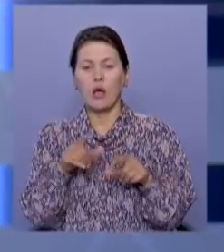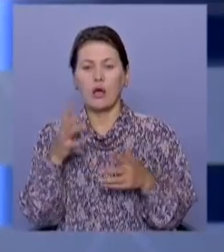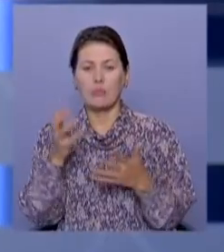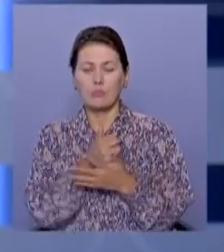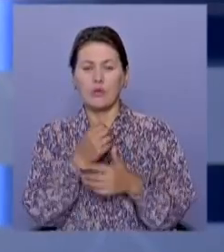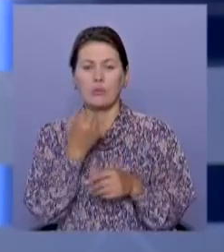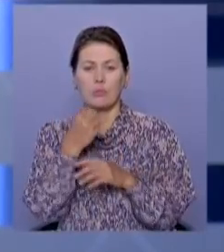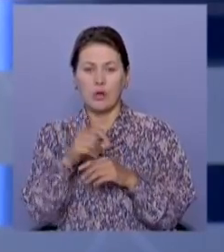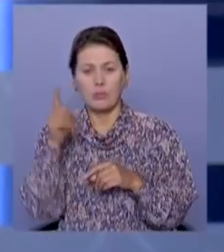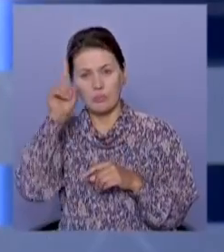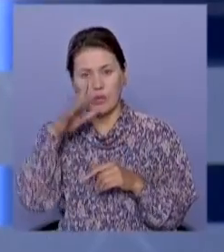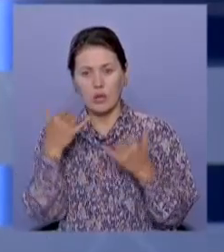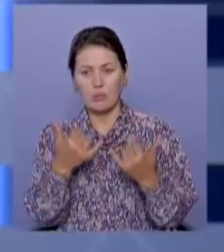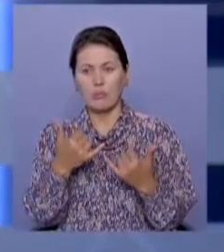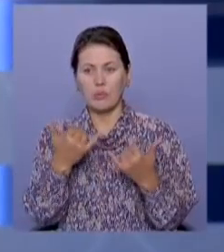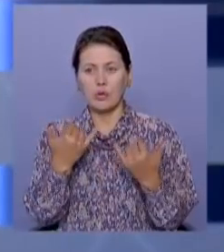есімі анықталады.